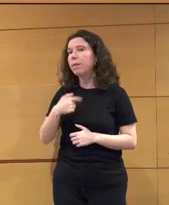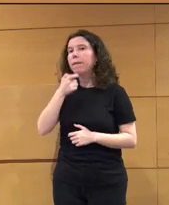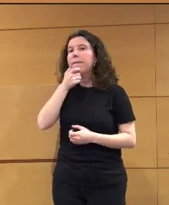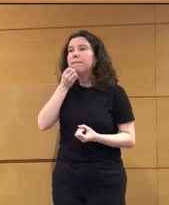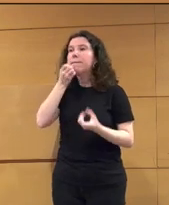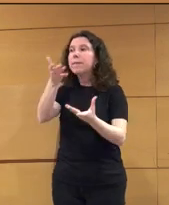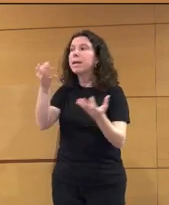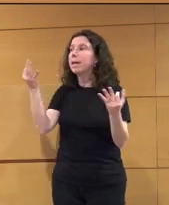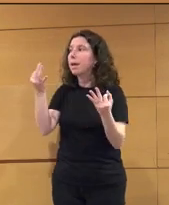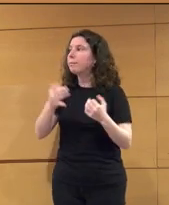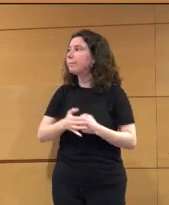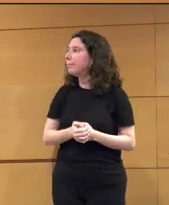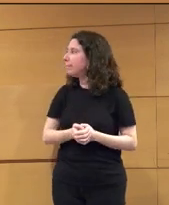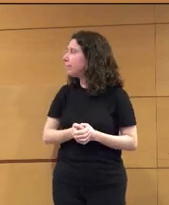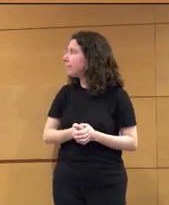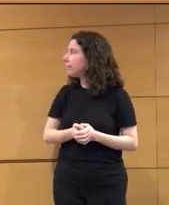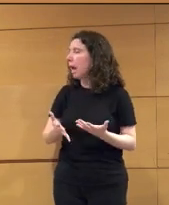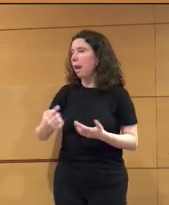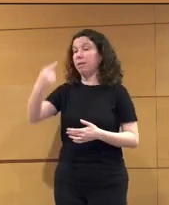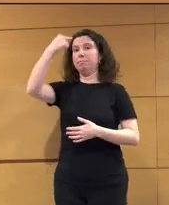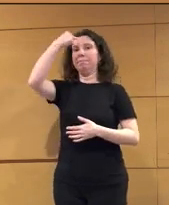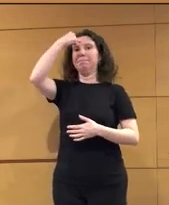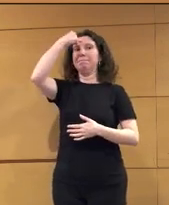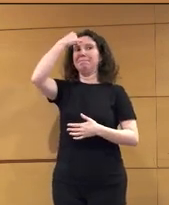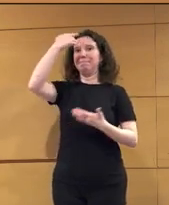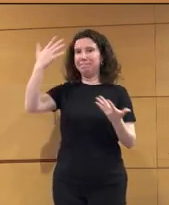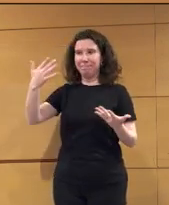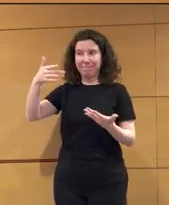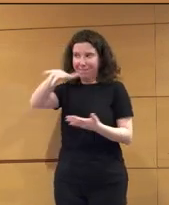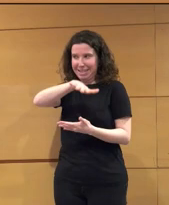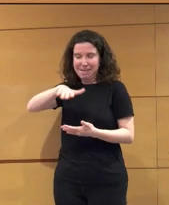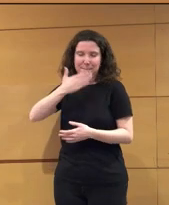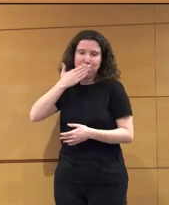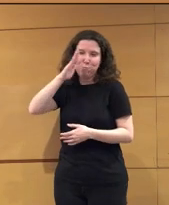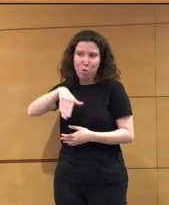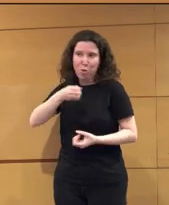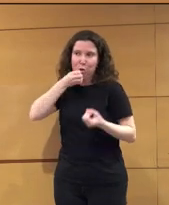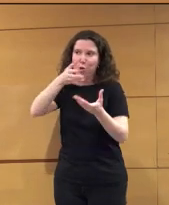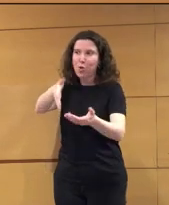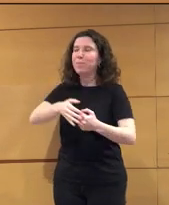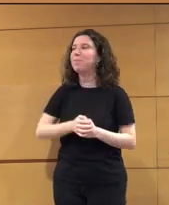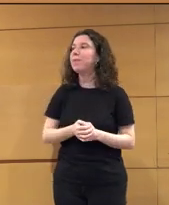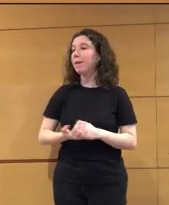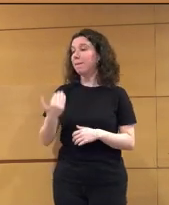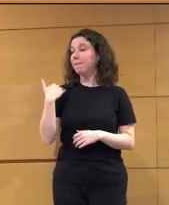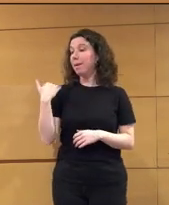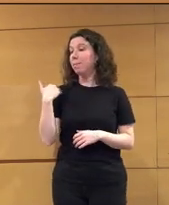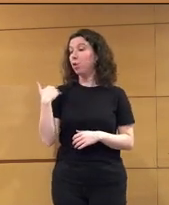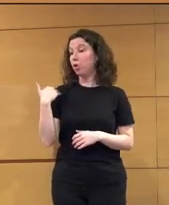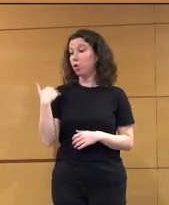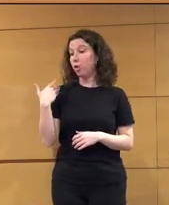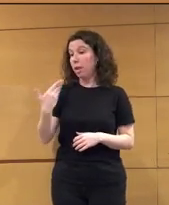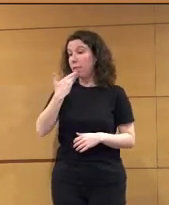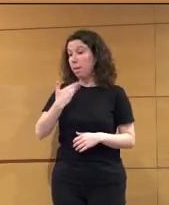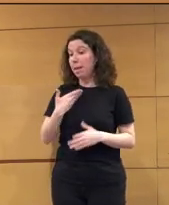cosa. És que és un... Mira, m'acabo d'il·luminar i és el lloc perfecte per dir-ho. Ens han encarregat un estudi perquè fem un